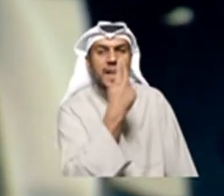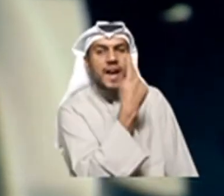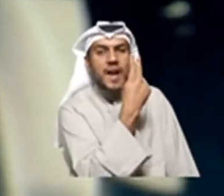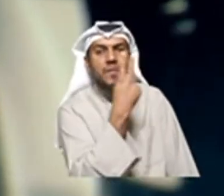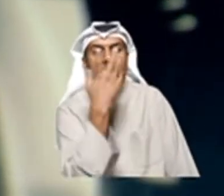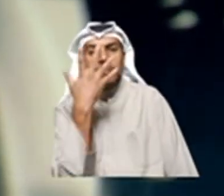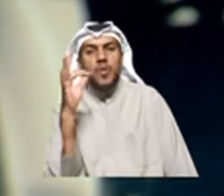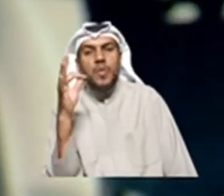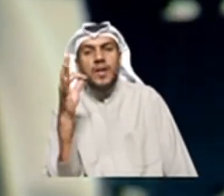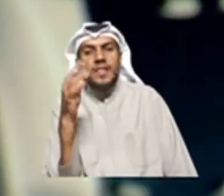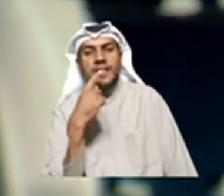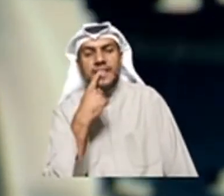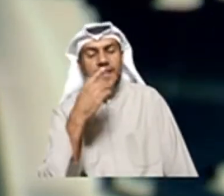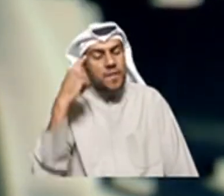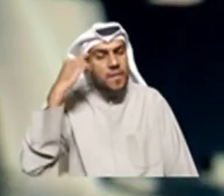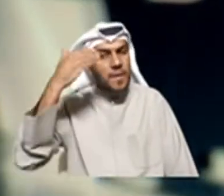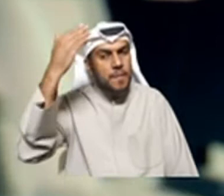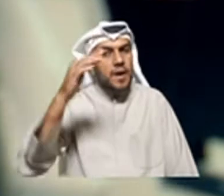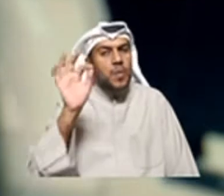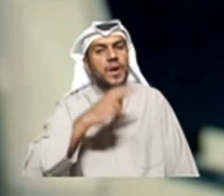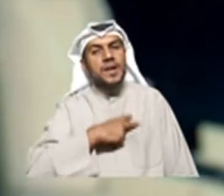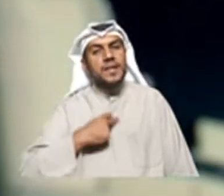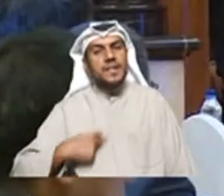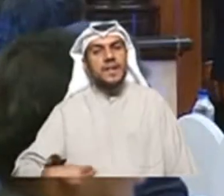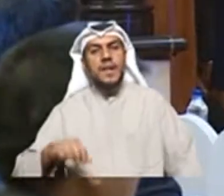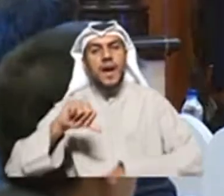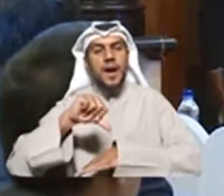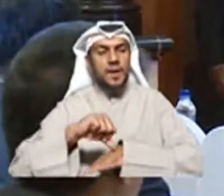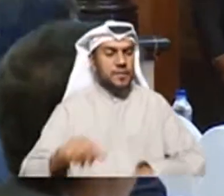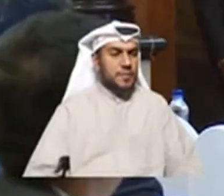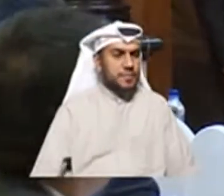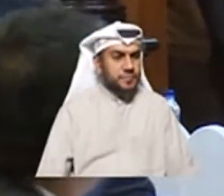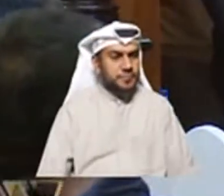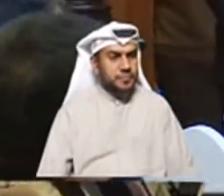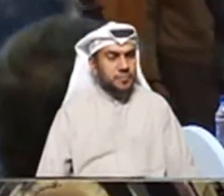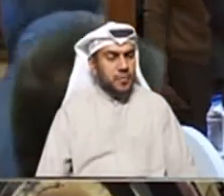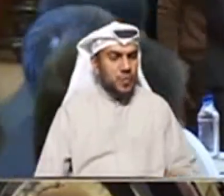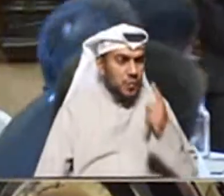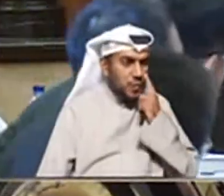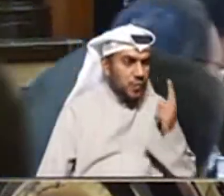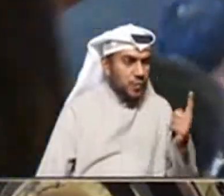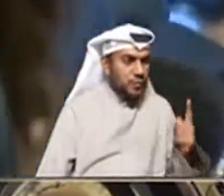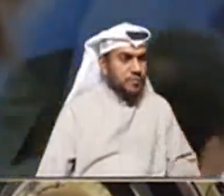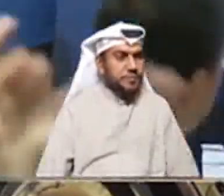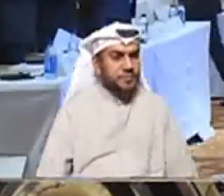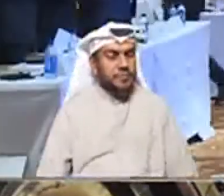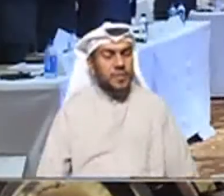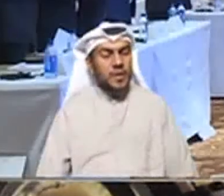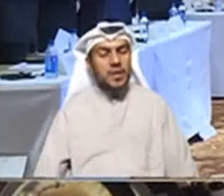2035 في العاصمة الصينية بكين. رؤية الأمير الاستراتيجية للكويت